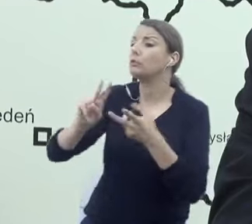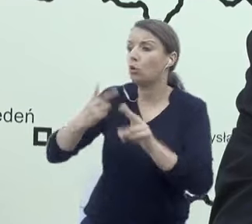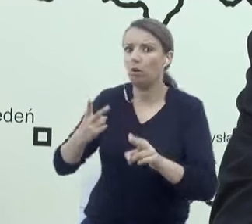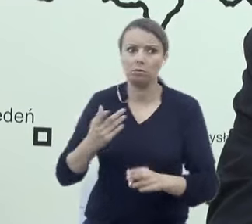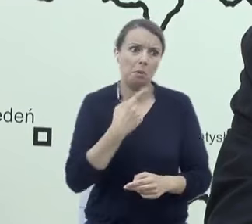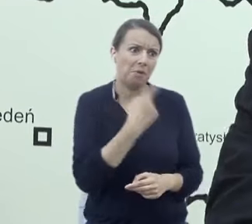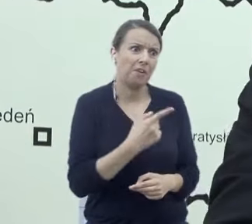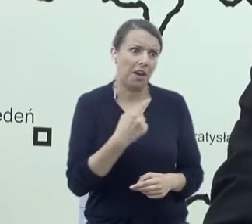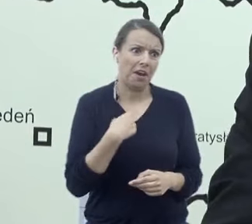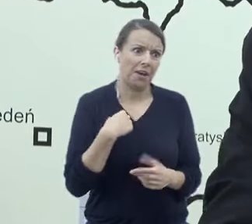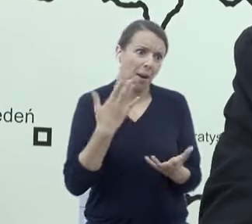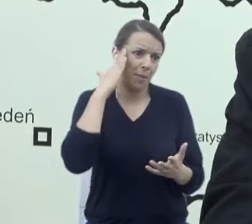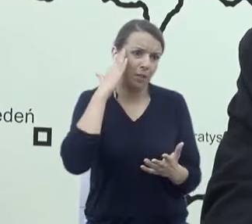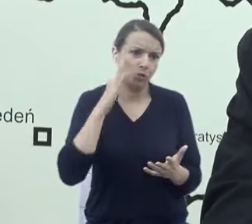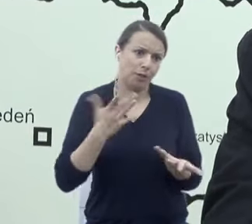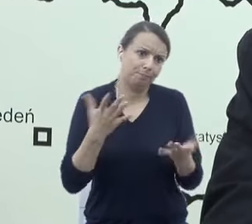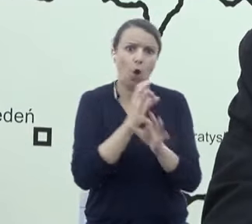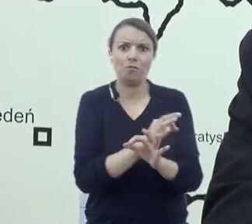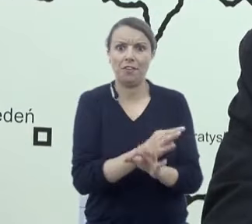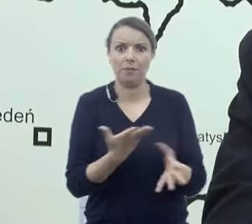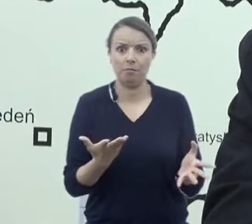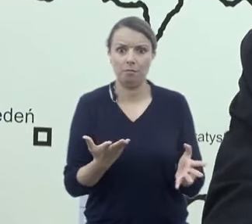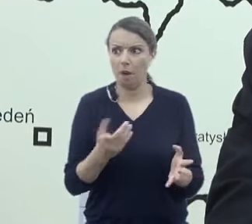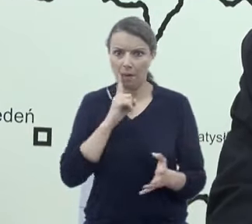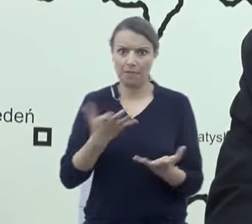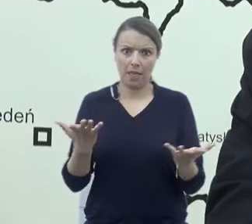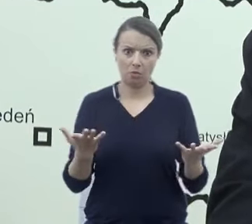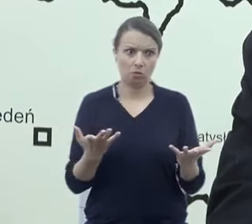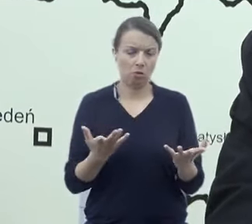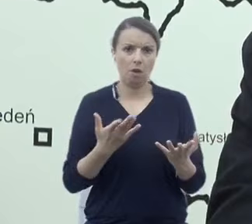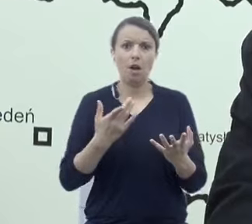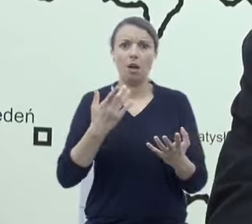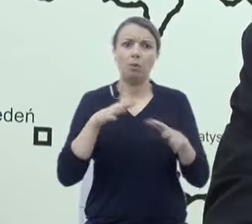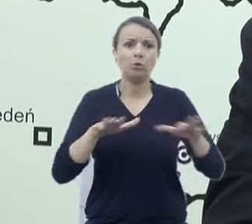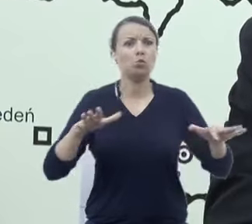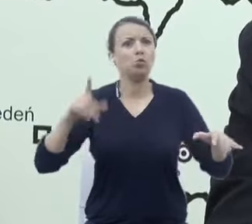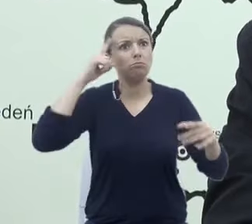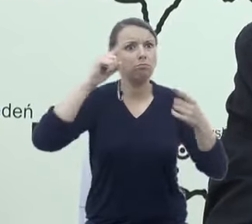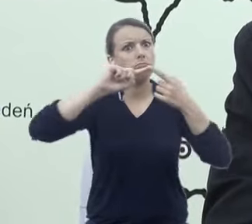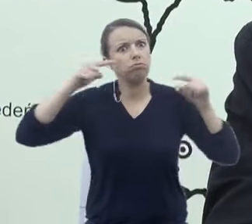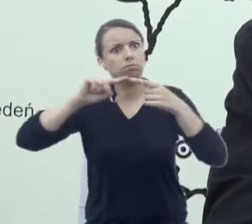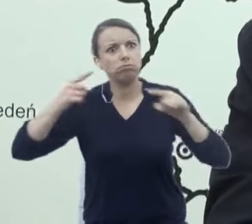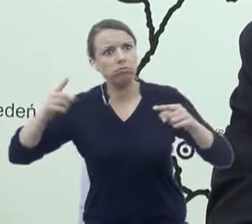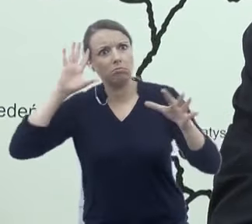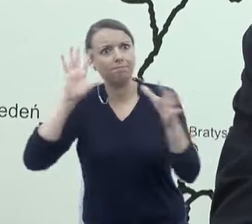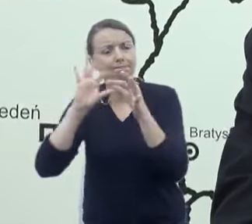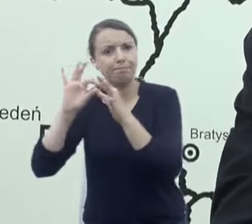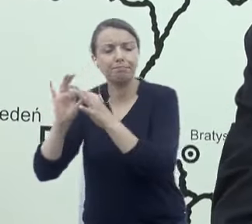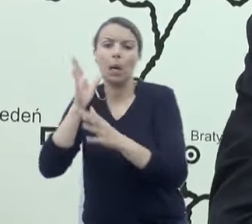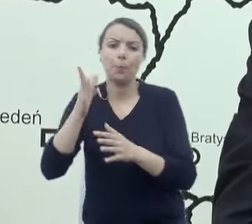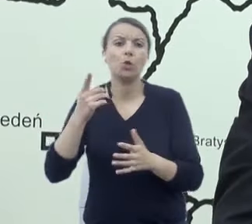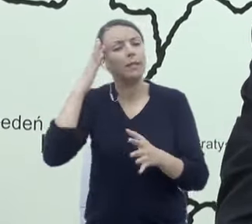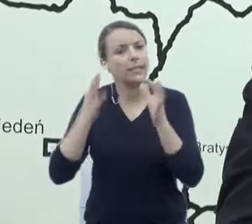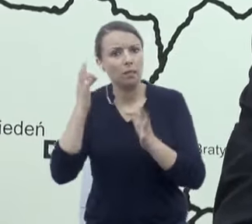tak, no, to się bardzo ma takich mnóstwo konotacji, no ale później trzeba się zastanowić, przecież to nie jest wina tych ludzi, no i muszą o